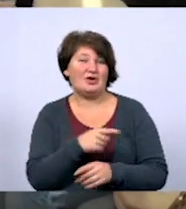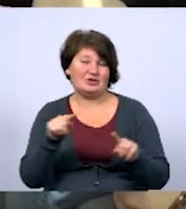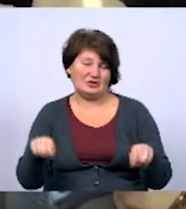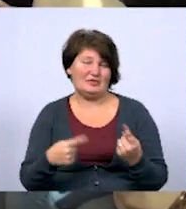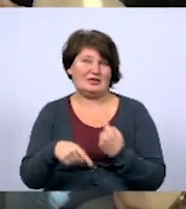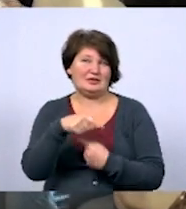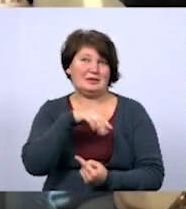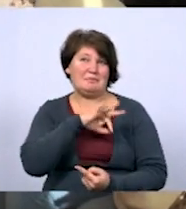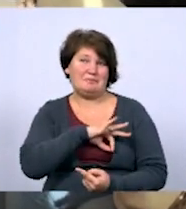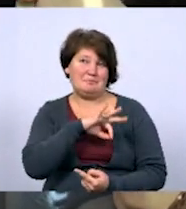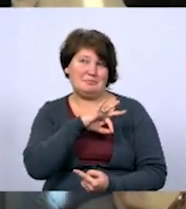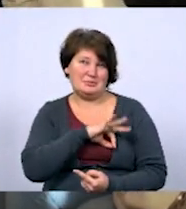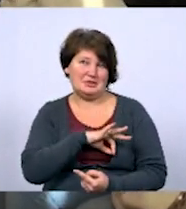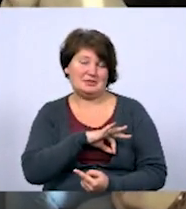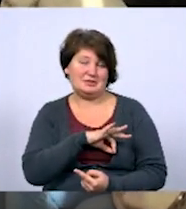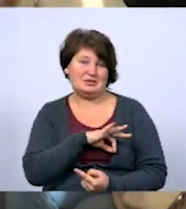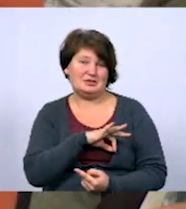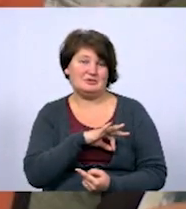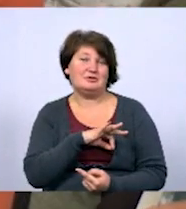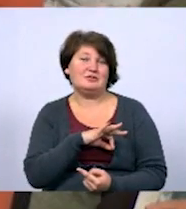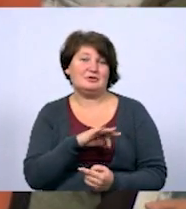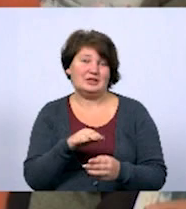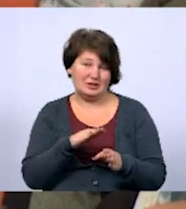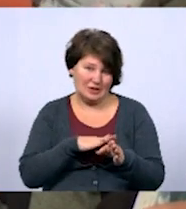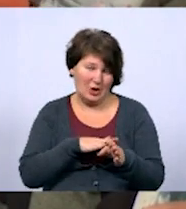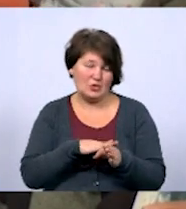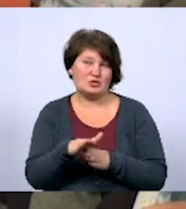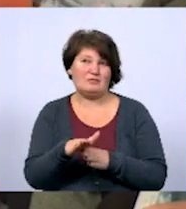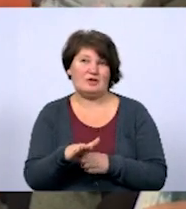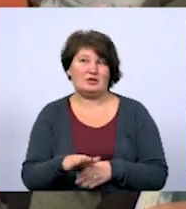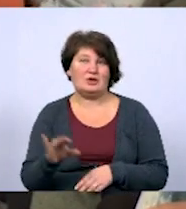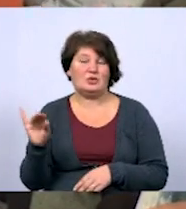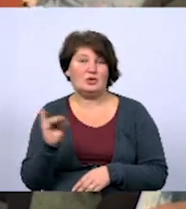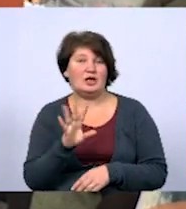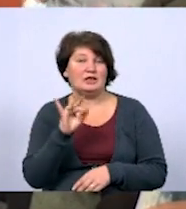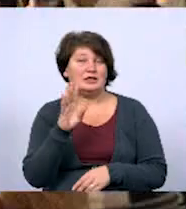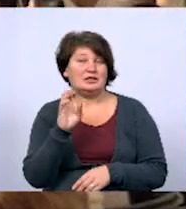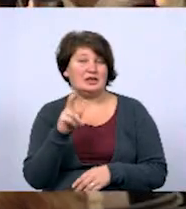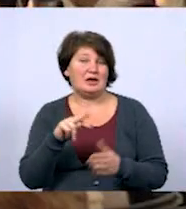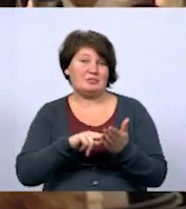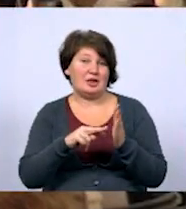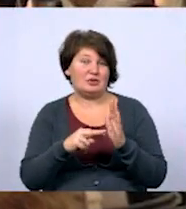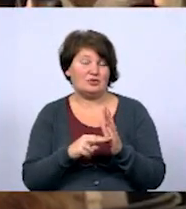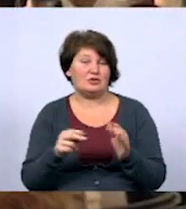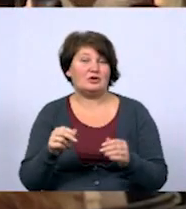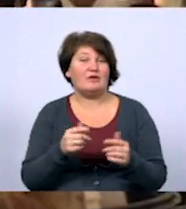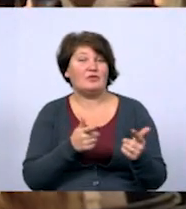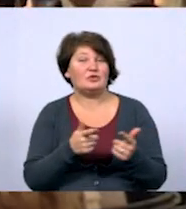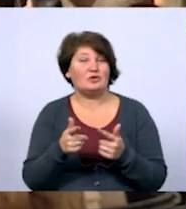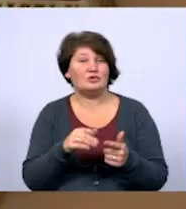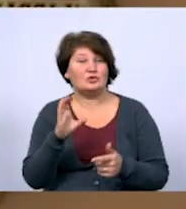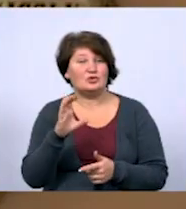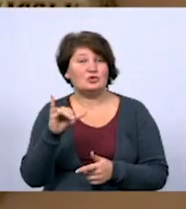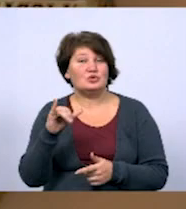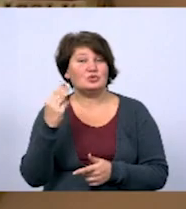і успішно його реалізувати. Юлія Кисляк планує виготовляти суші або створити